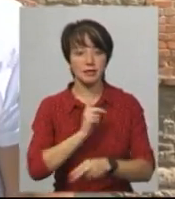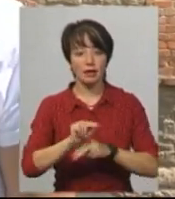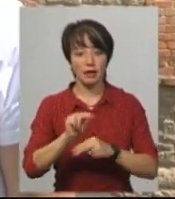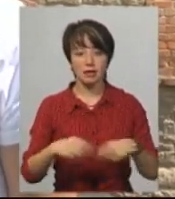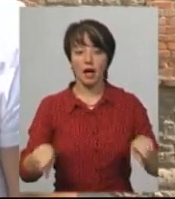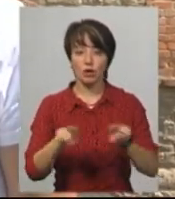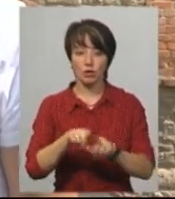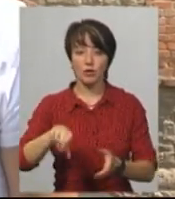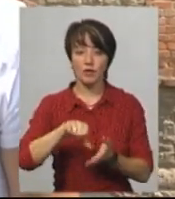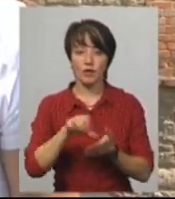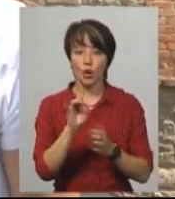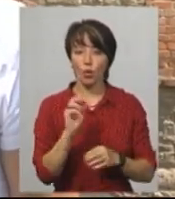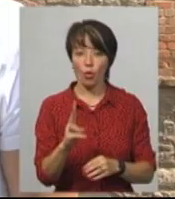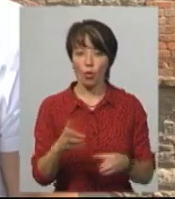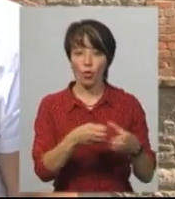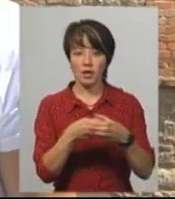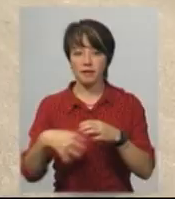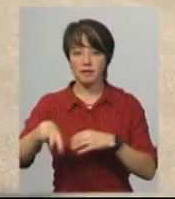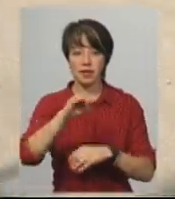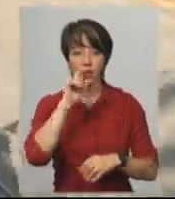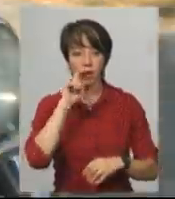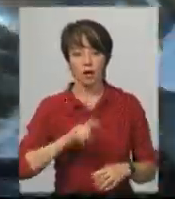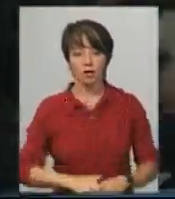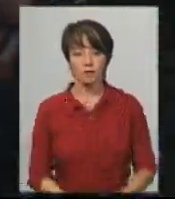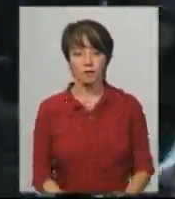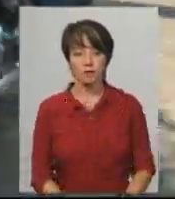а також виступи рок-гуртів з усієї України.